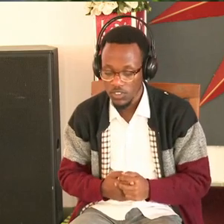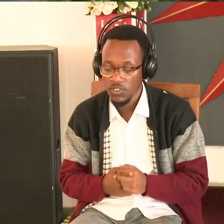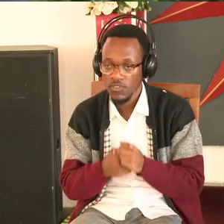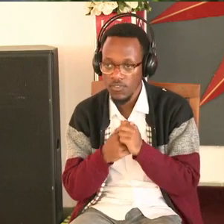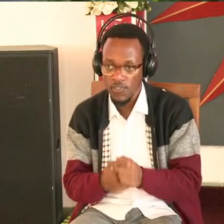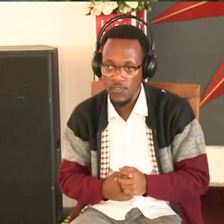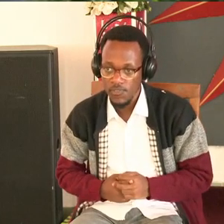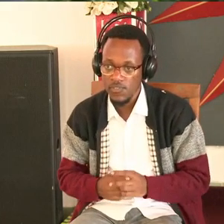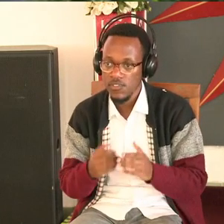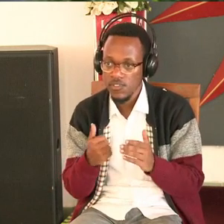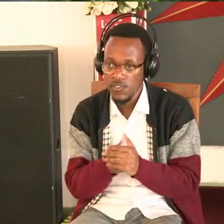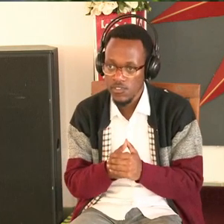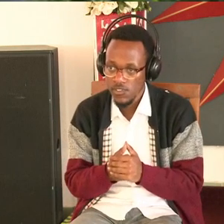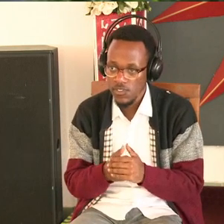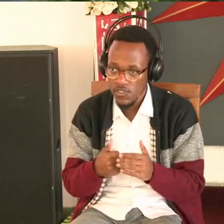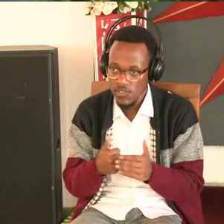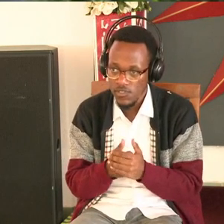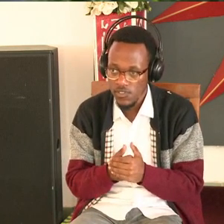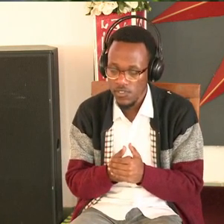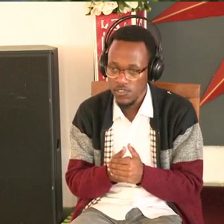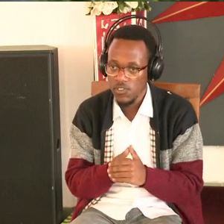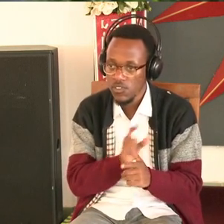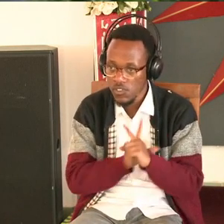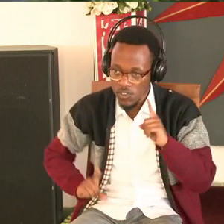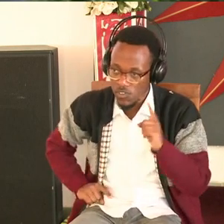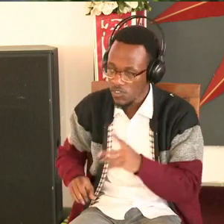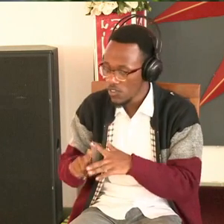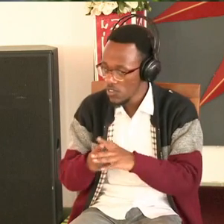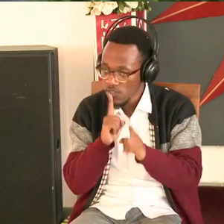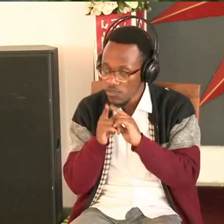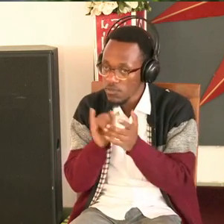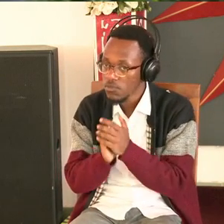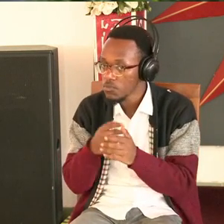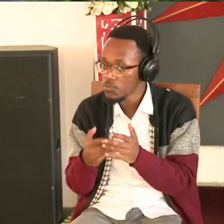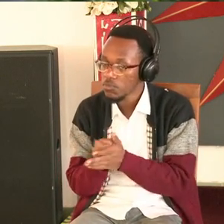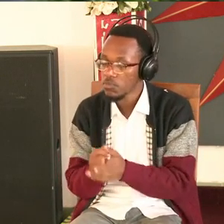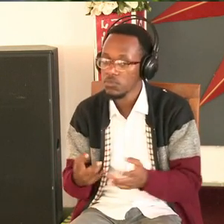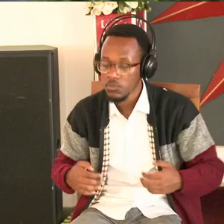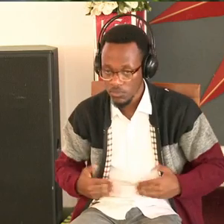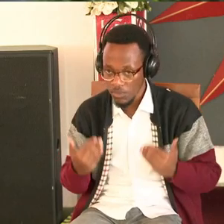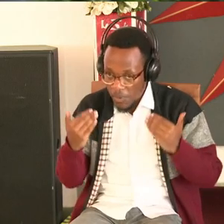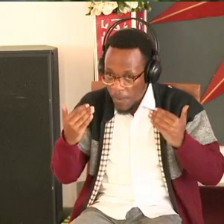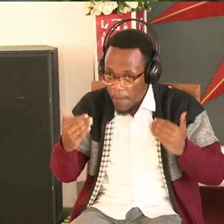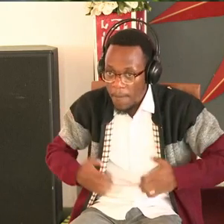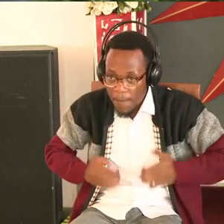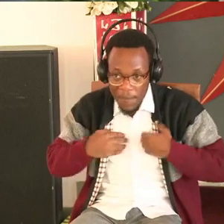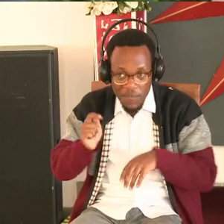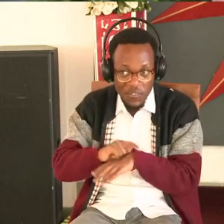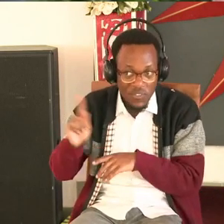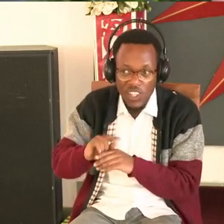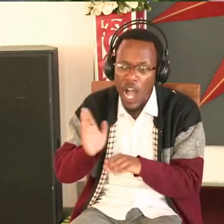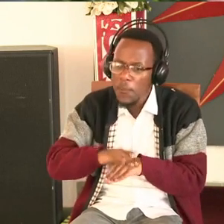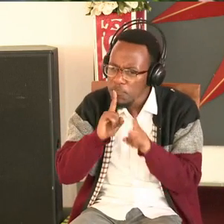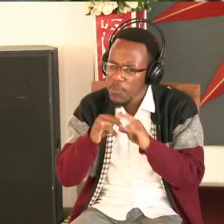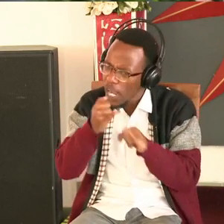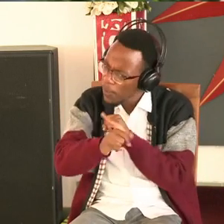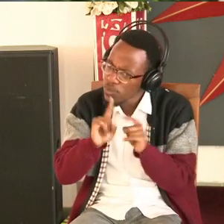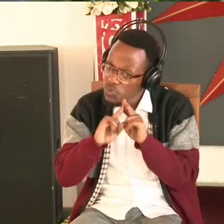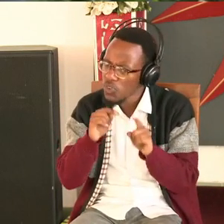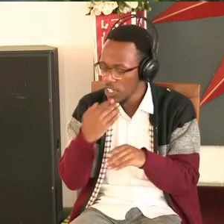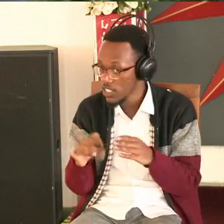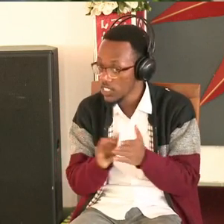yatangiye avuga ibyari biriho icyo gihe noneho asoza avuga ku bigomba kubaho uyu